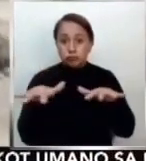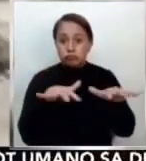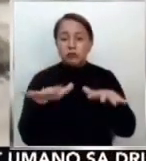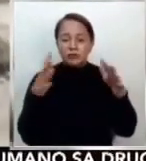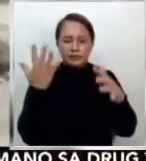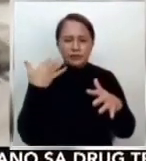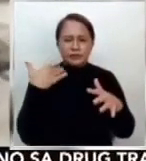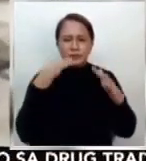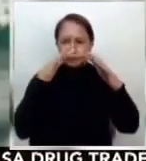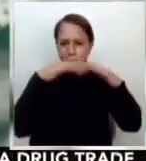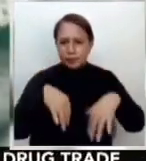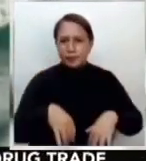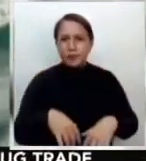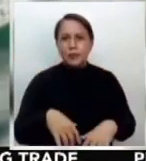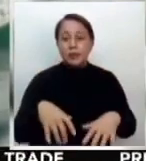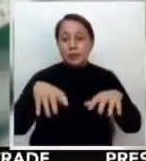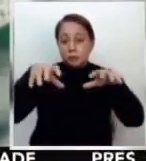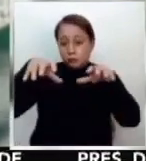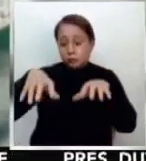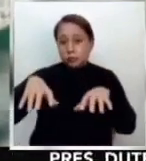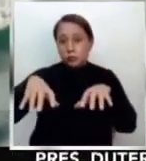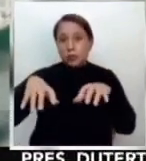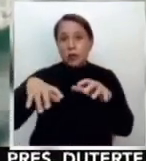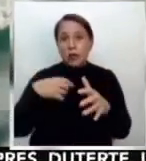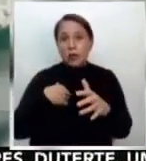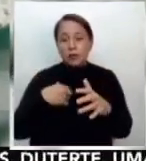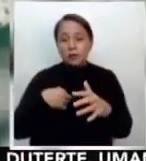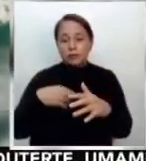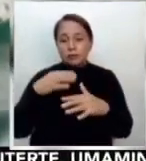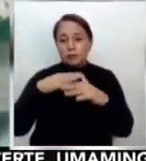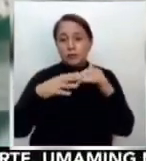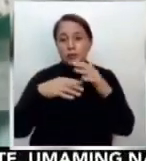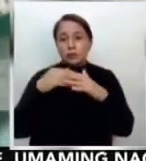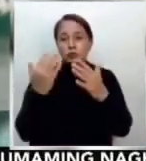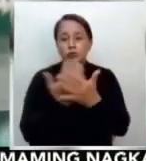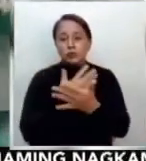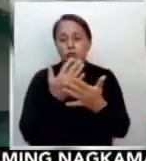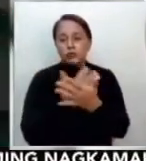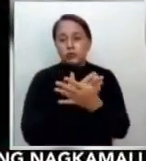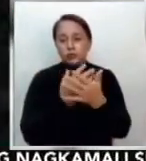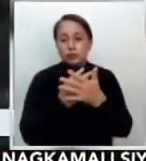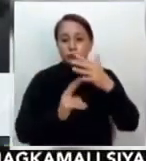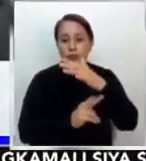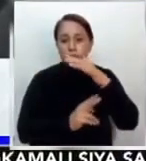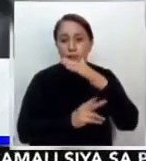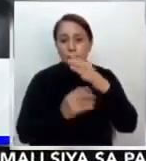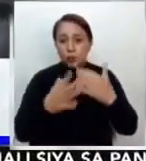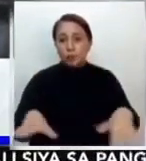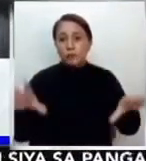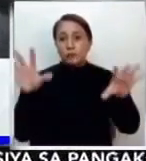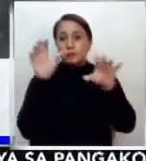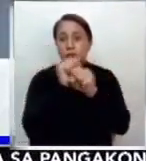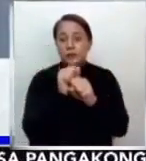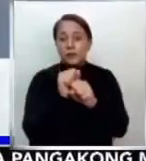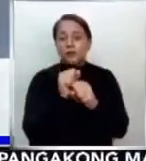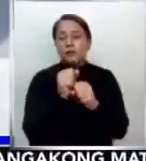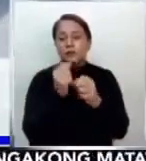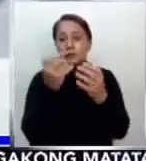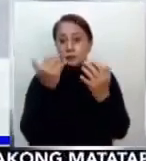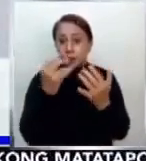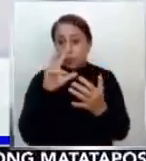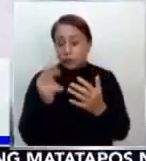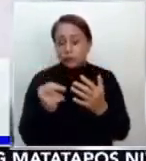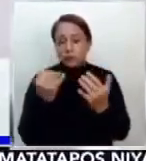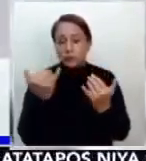Halos katabilang nito ang itinatayong bagong tulay na inaasahang matatapos ngayong taon. Ayon sa DPWH, ang